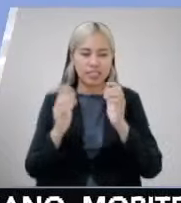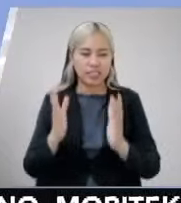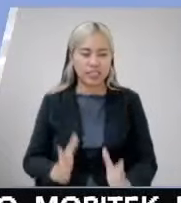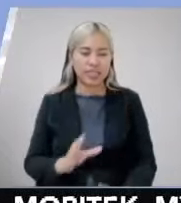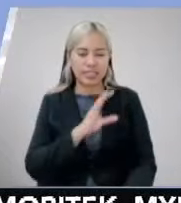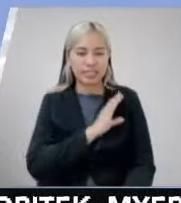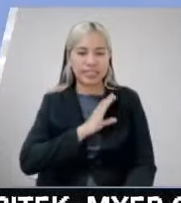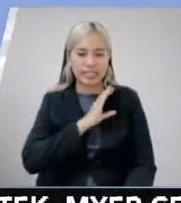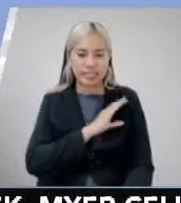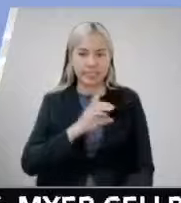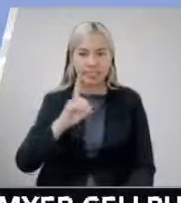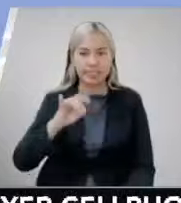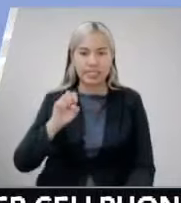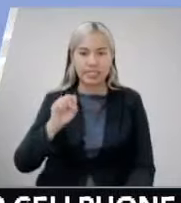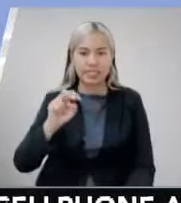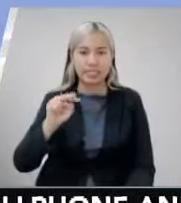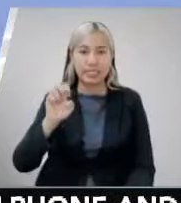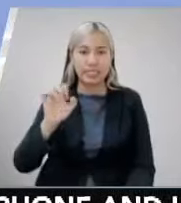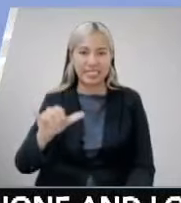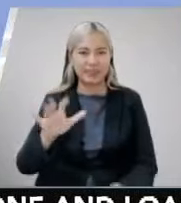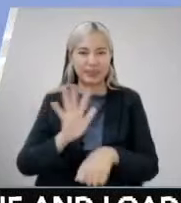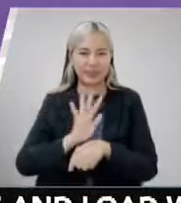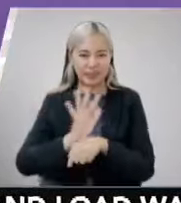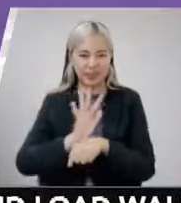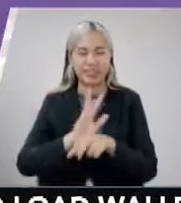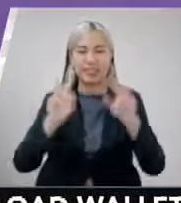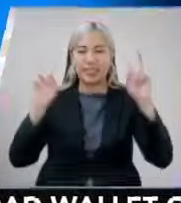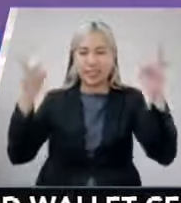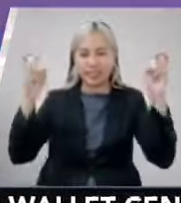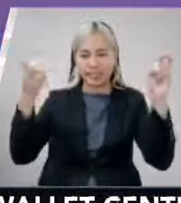animated film na Inside Out 2.